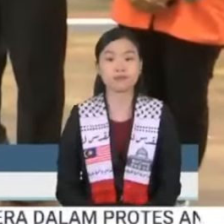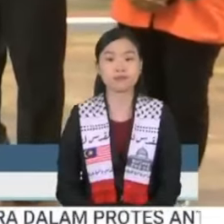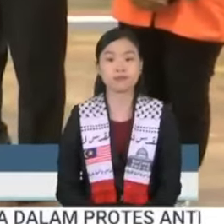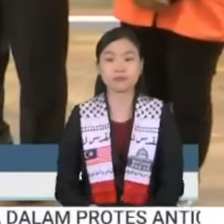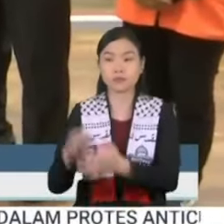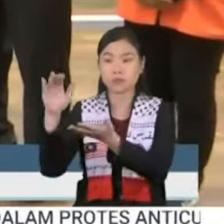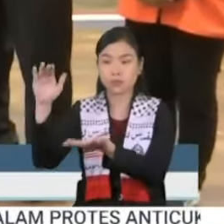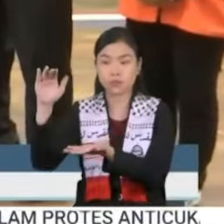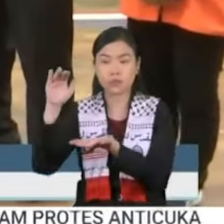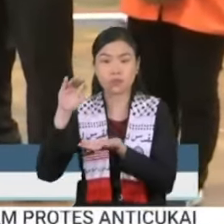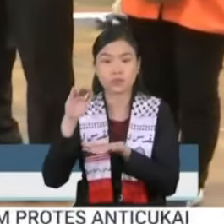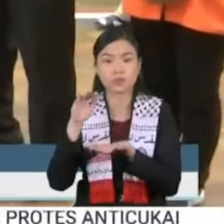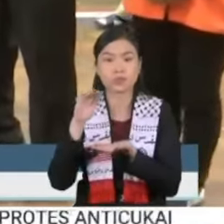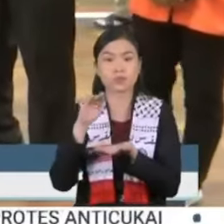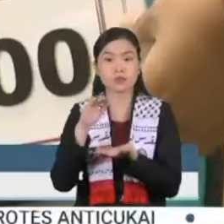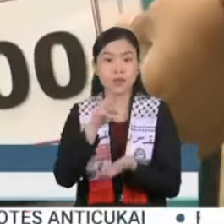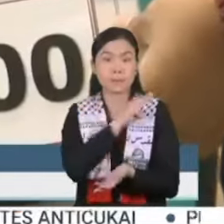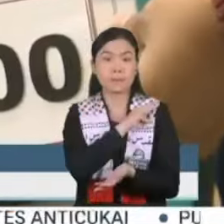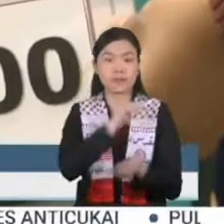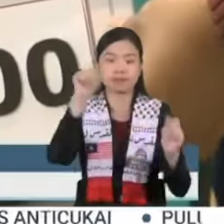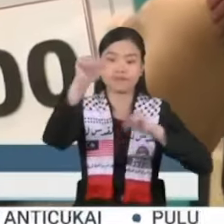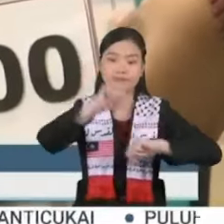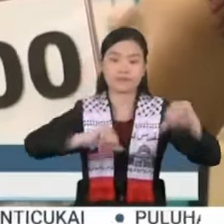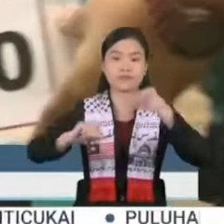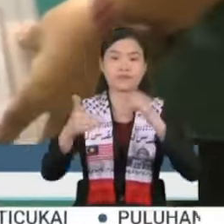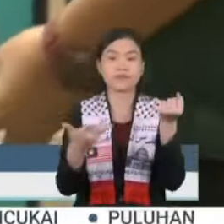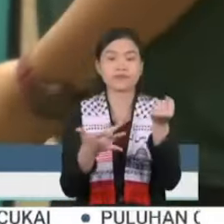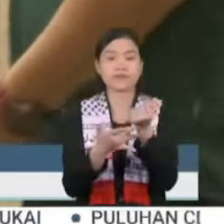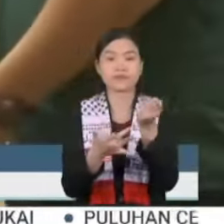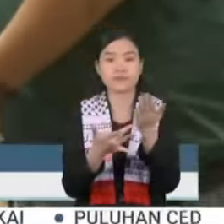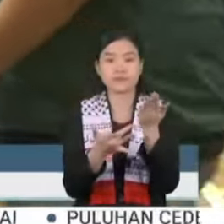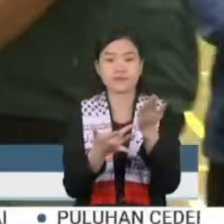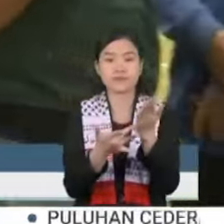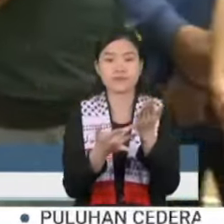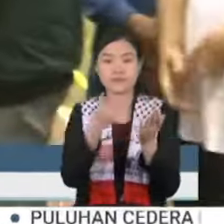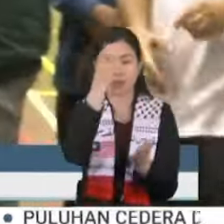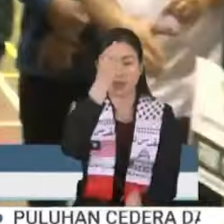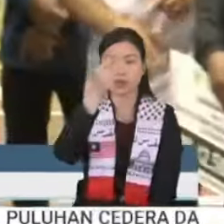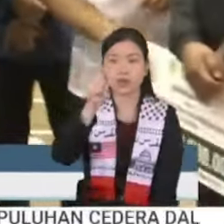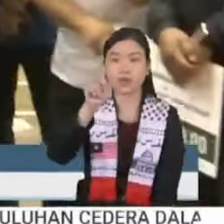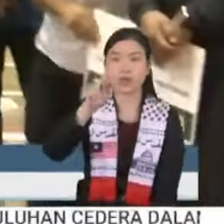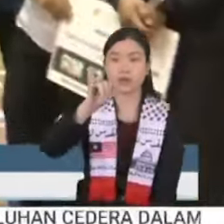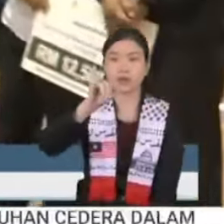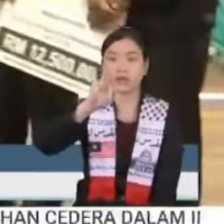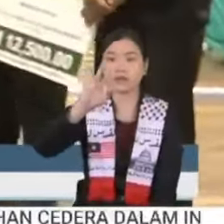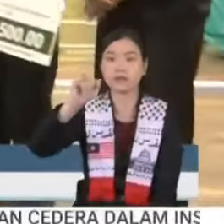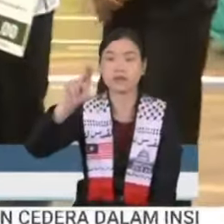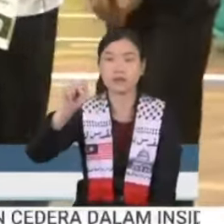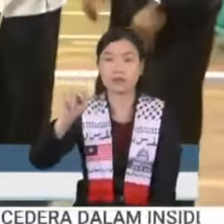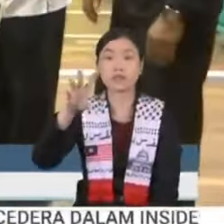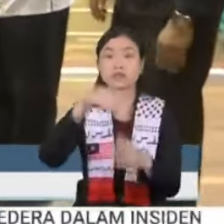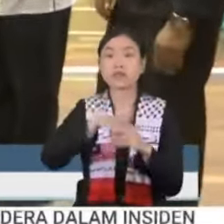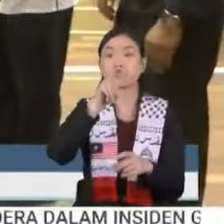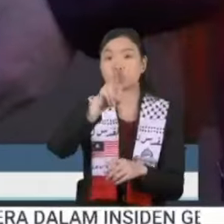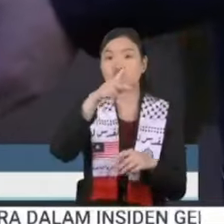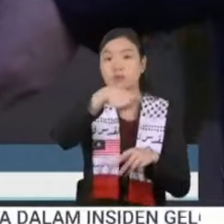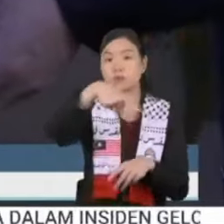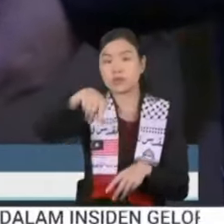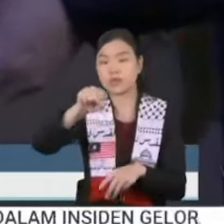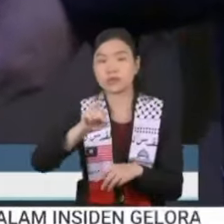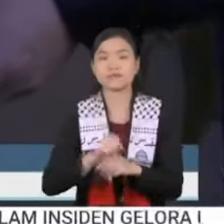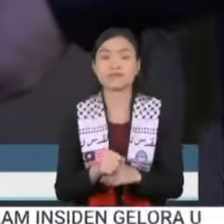Sumbangan diserahkan Menteri Sains, Teknologi dan Inovasi Datuk Dr. Muhammad Arifin Muhammad Arif di dua PPS iaitu Dewan Seri Putatan